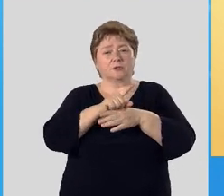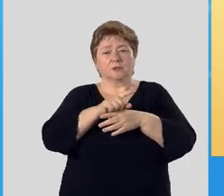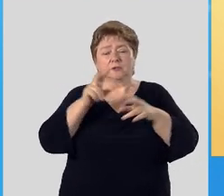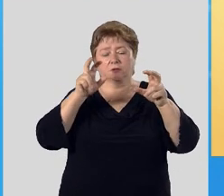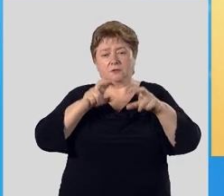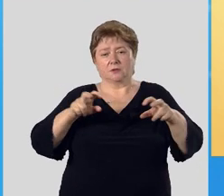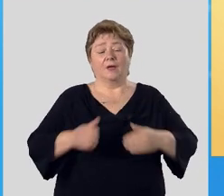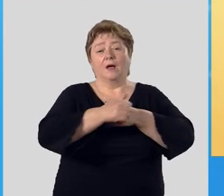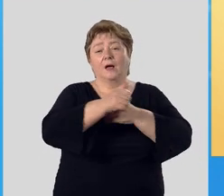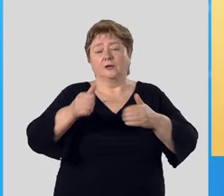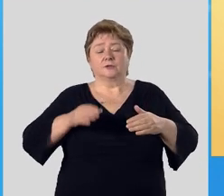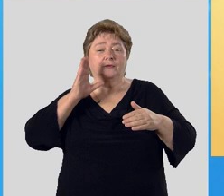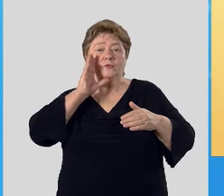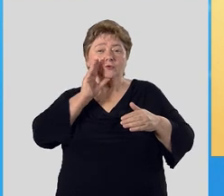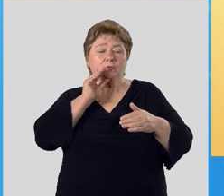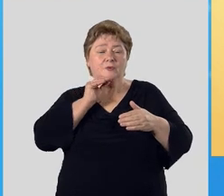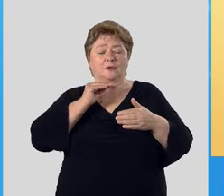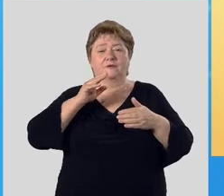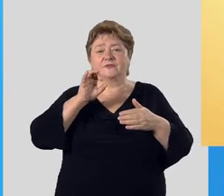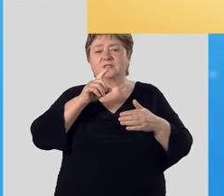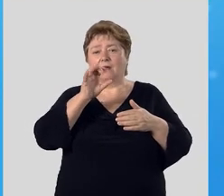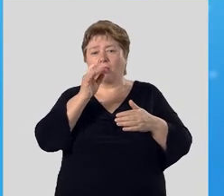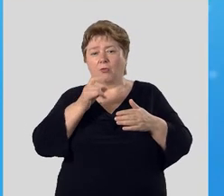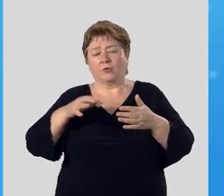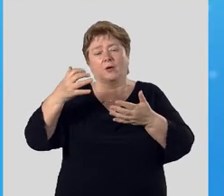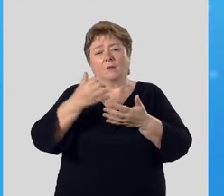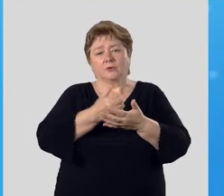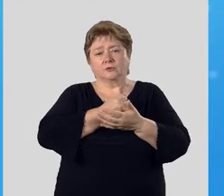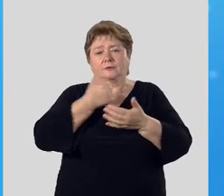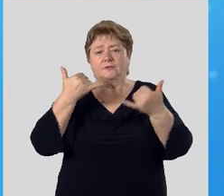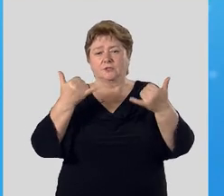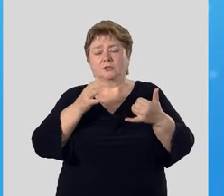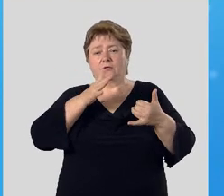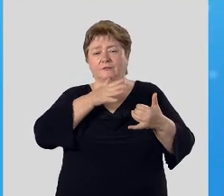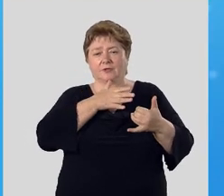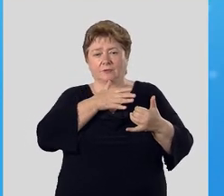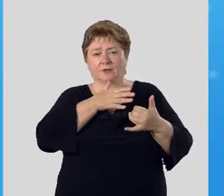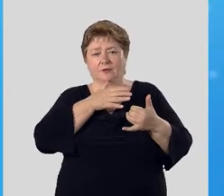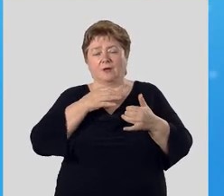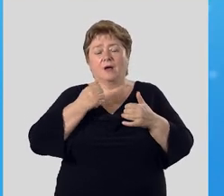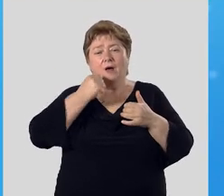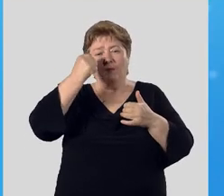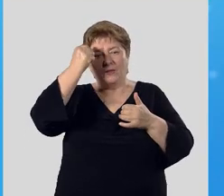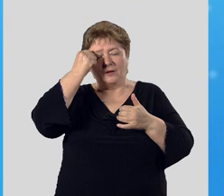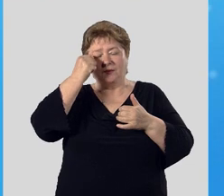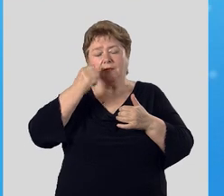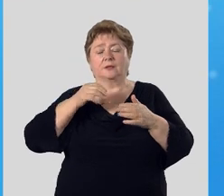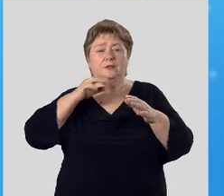исследования особого успеха физиология достигла настоящее время благодаря